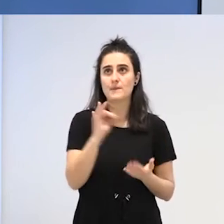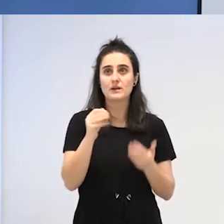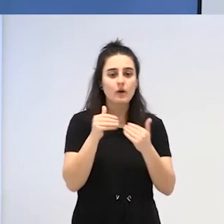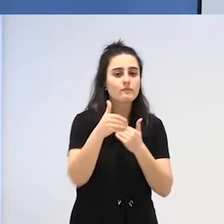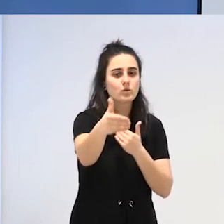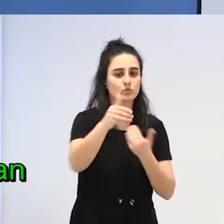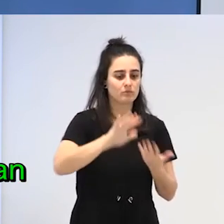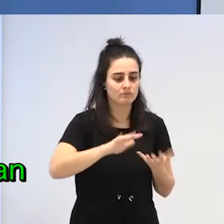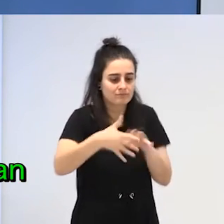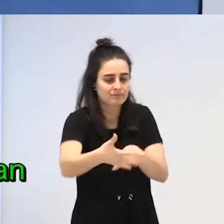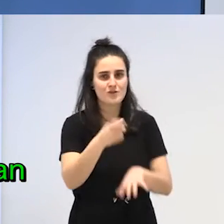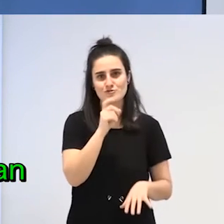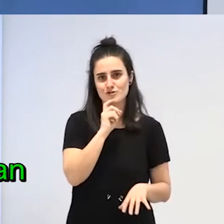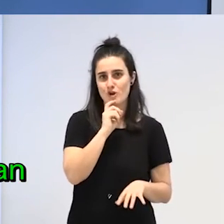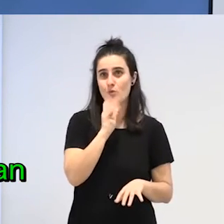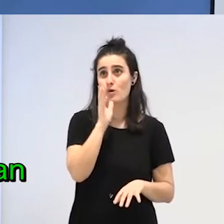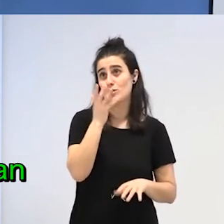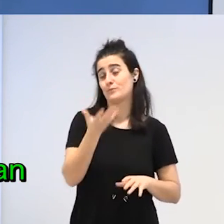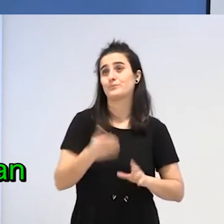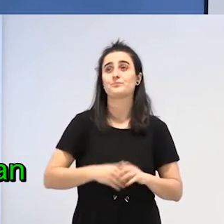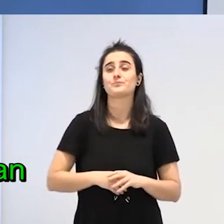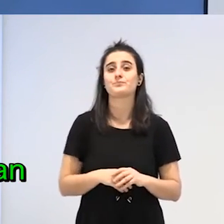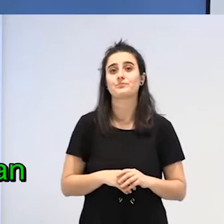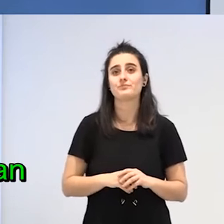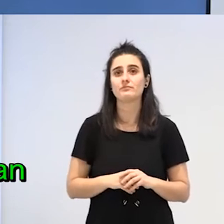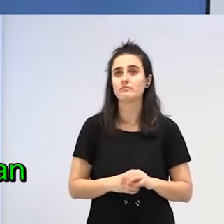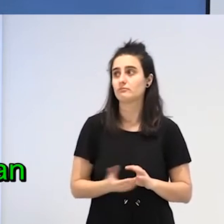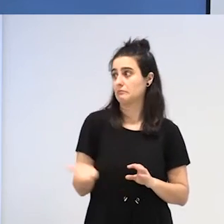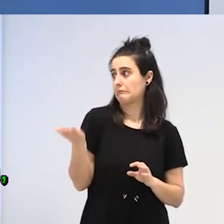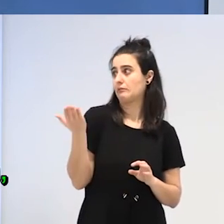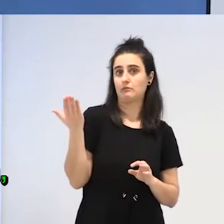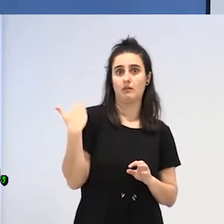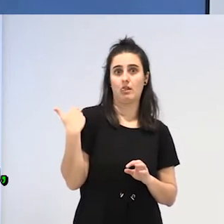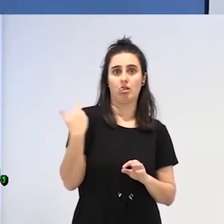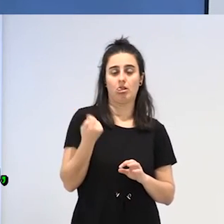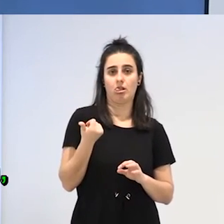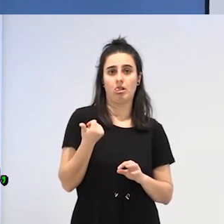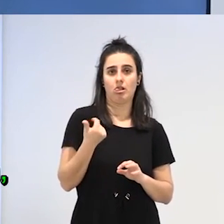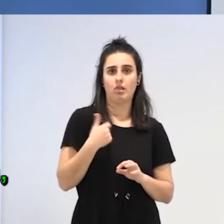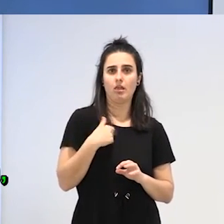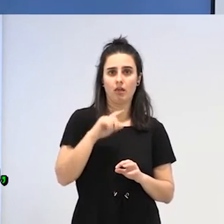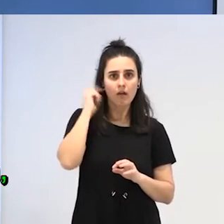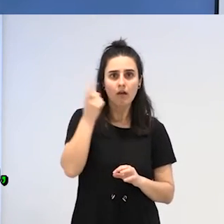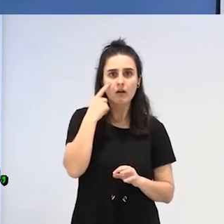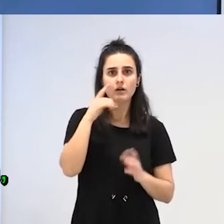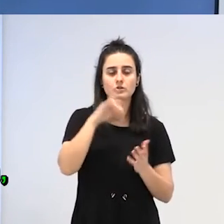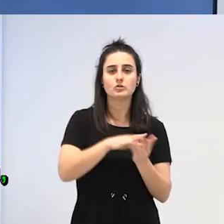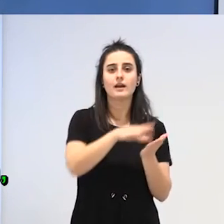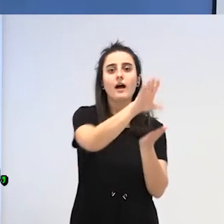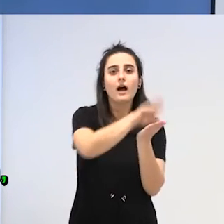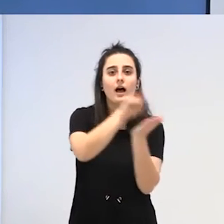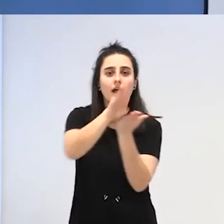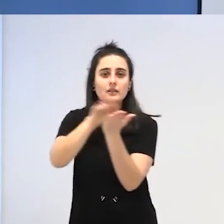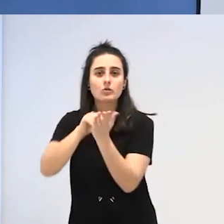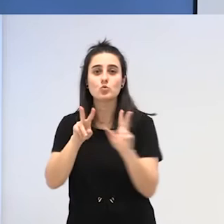hori. Zeren adibidez, beste egunean enteratu nintzen antologia berri bat atera zela deitzen